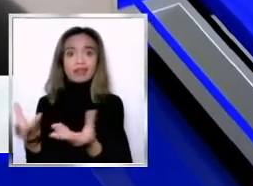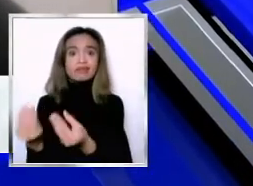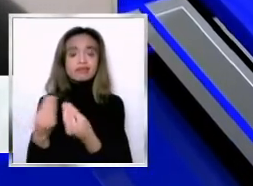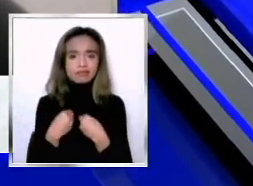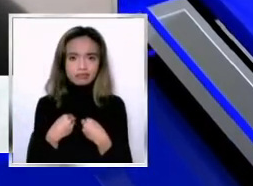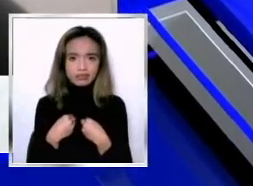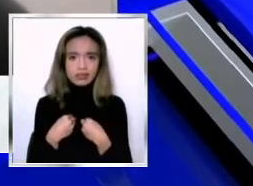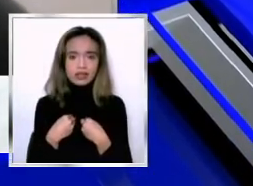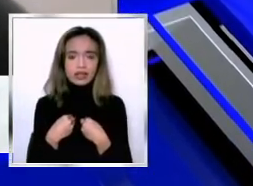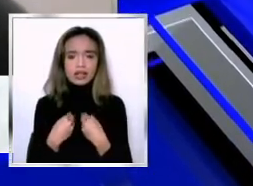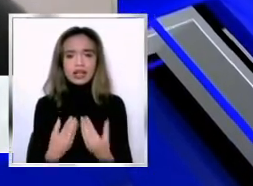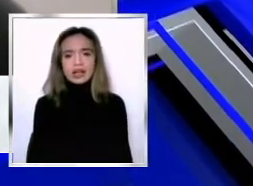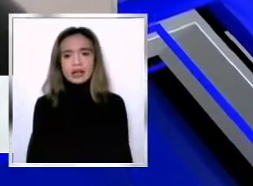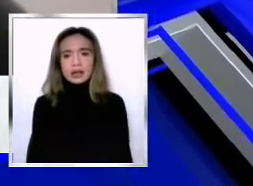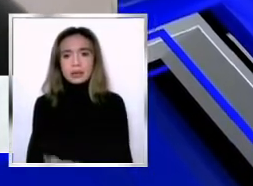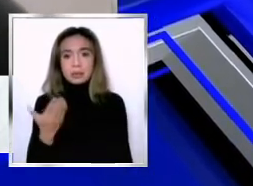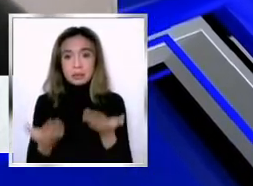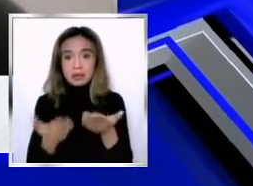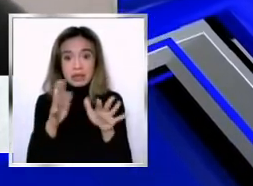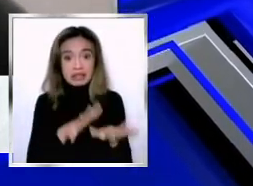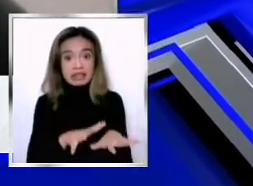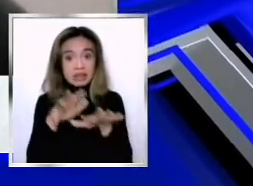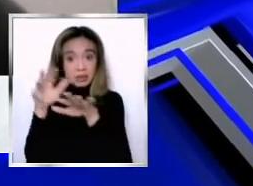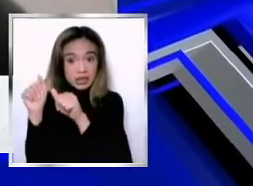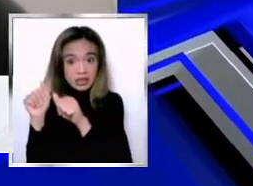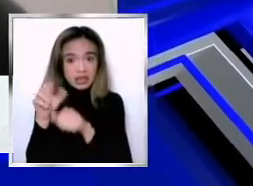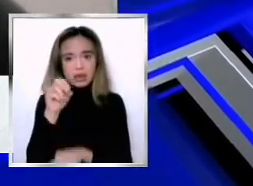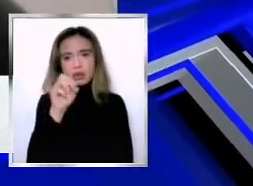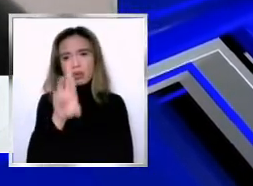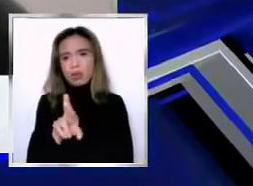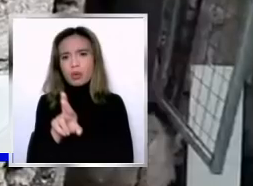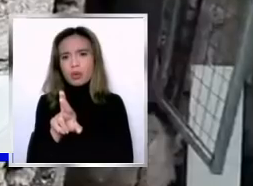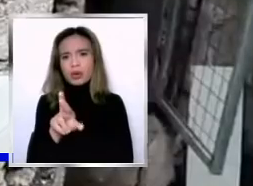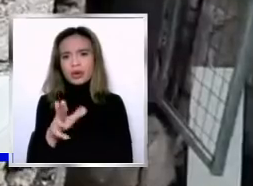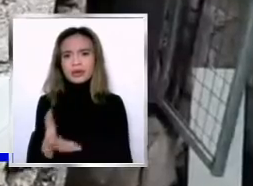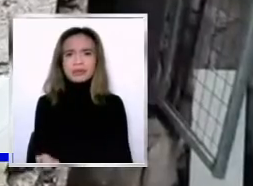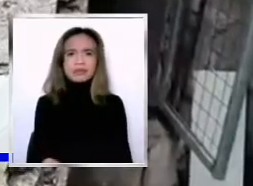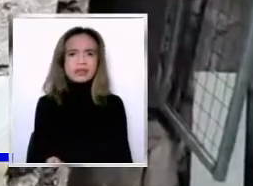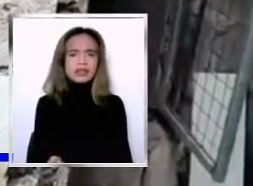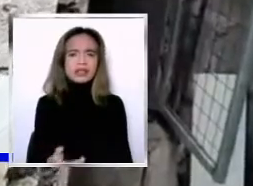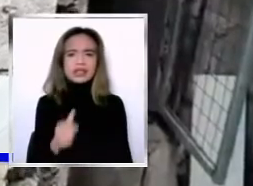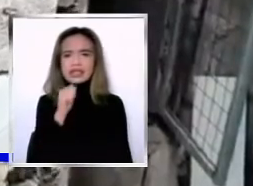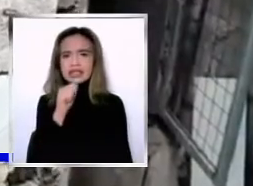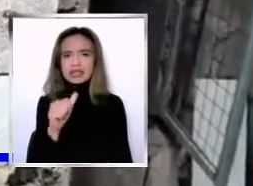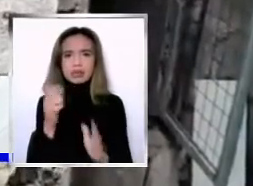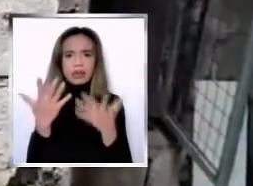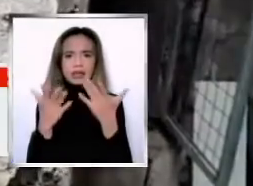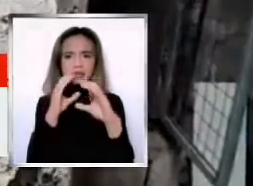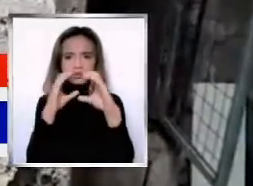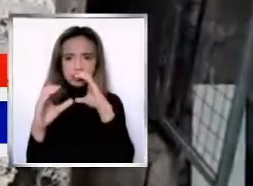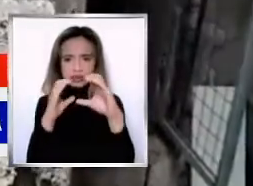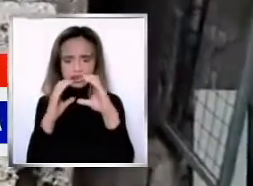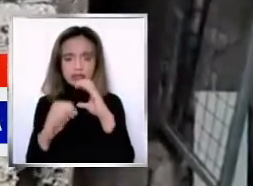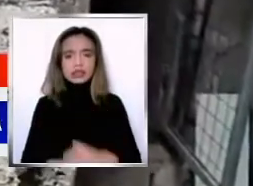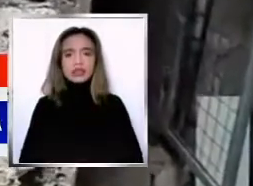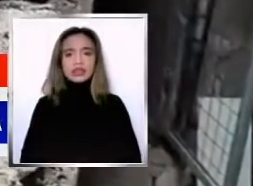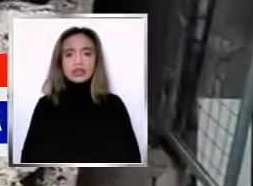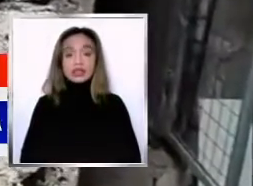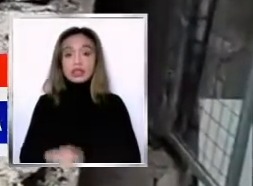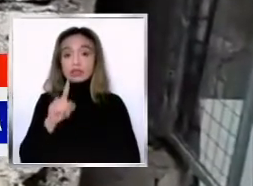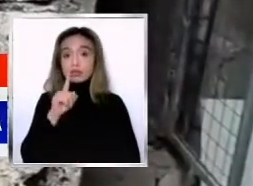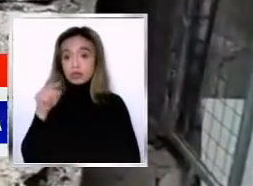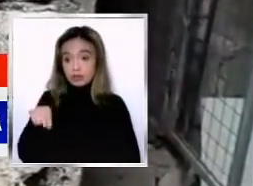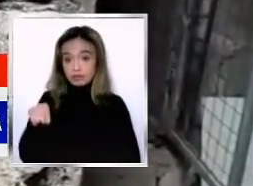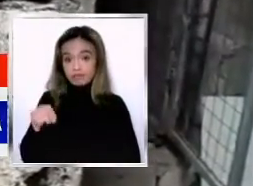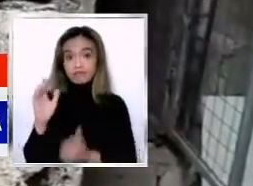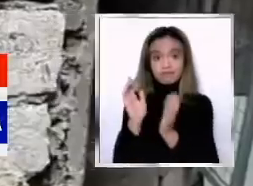baka umalis lang sila o hindi lang naka-communicate. Tiniyak naman ang ahensya na makukuha na ni Lola Consolacion